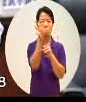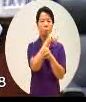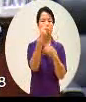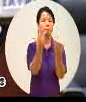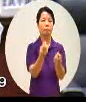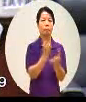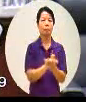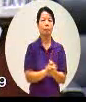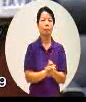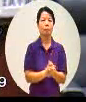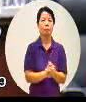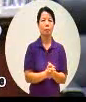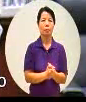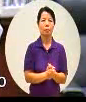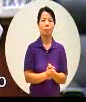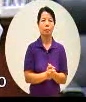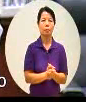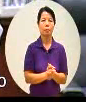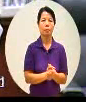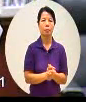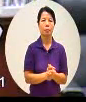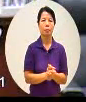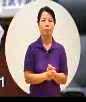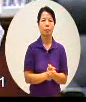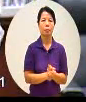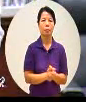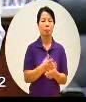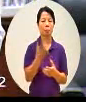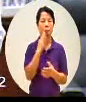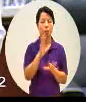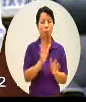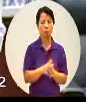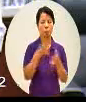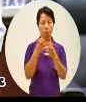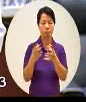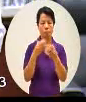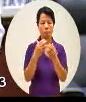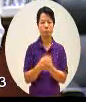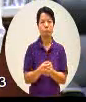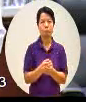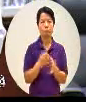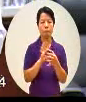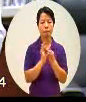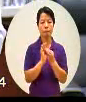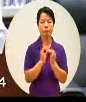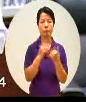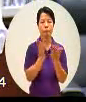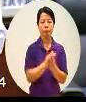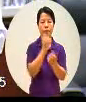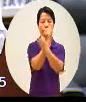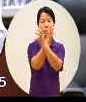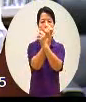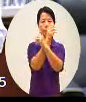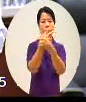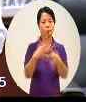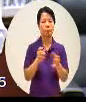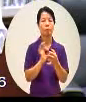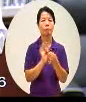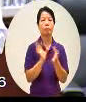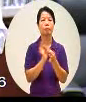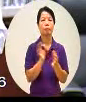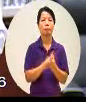阳灯加设很多呢，啊设很多没关系，多设很多红绿灯没有关系，但是